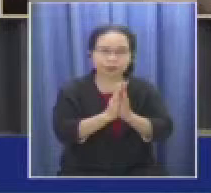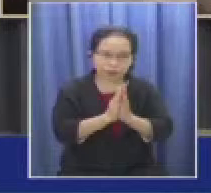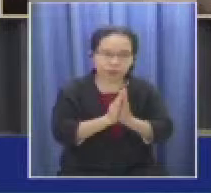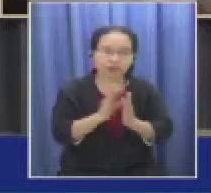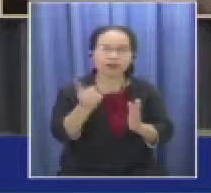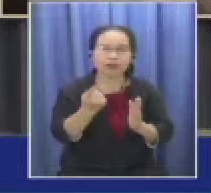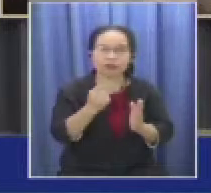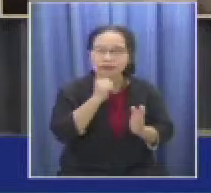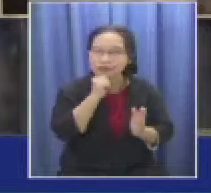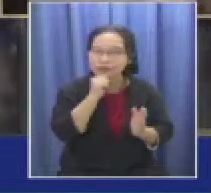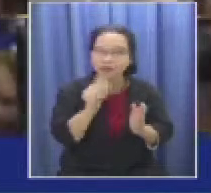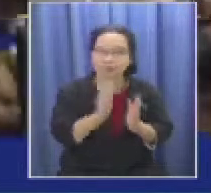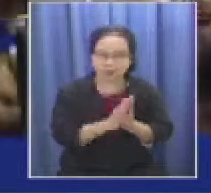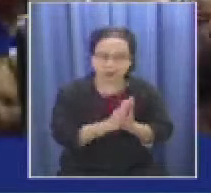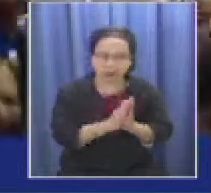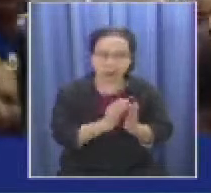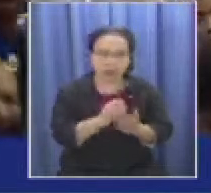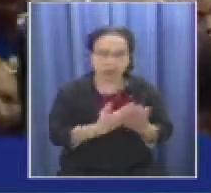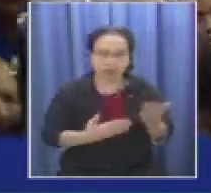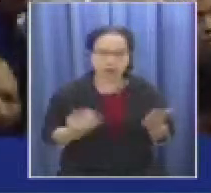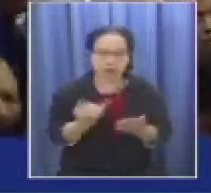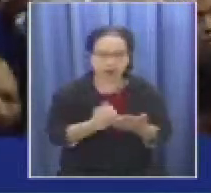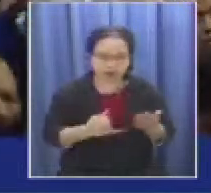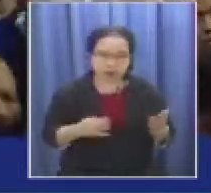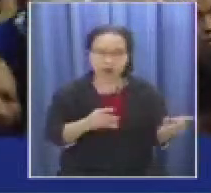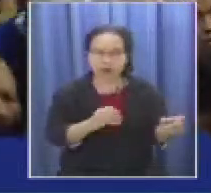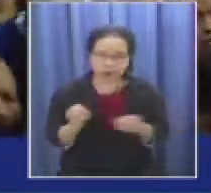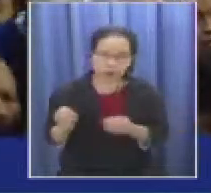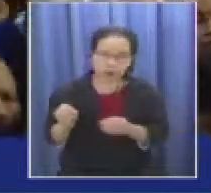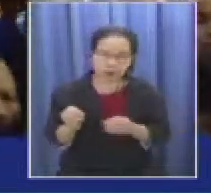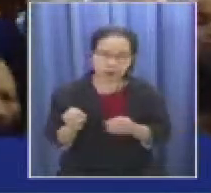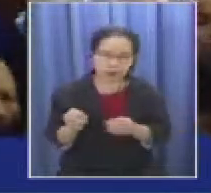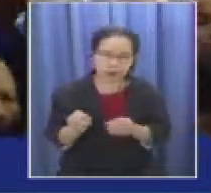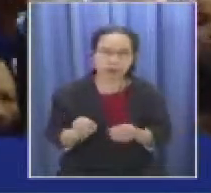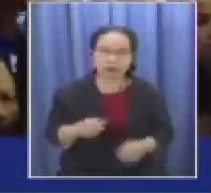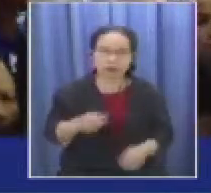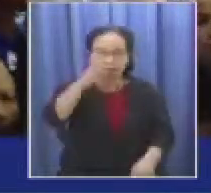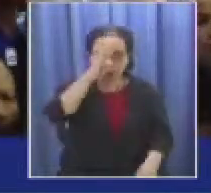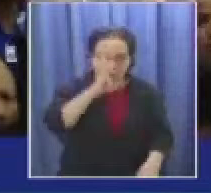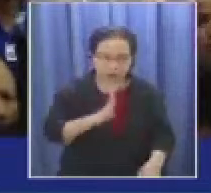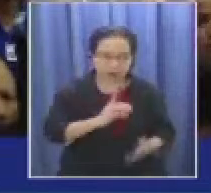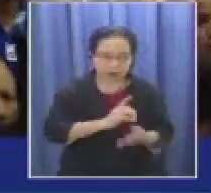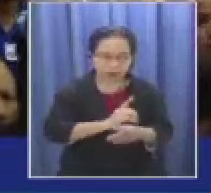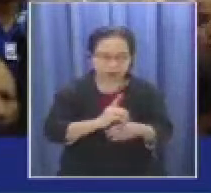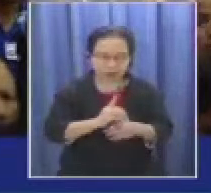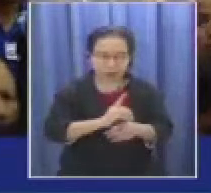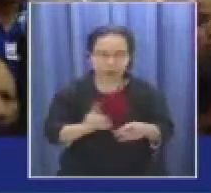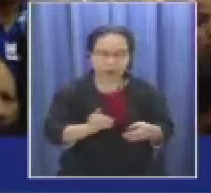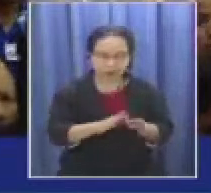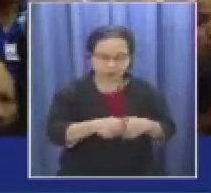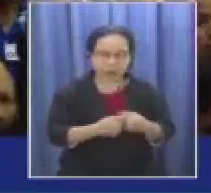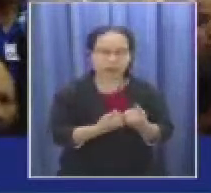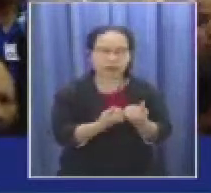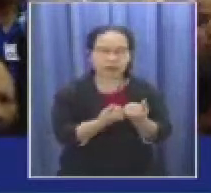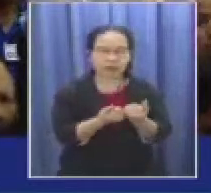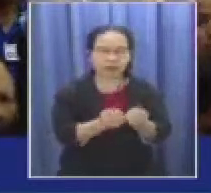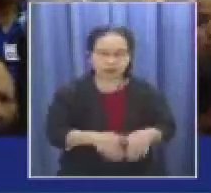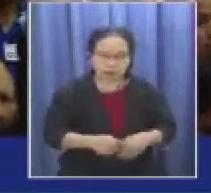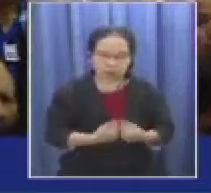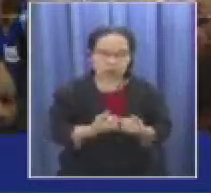Nsɛm yahunu sɛ Mpaebɔ hɔ anya adeɛ a ofiti ya na